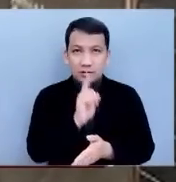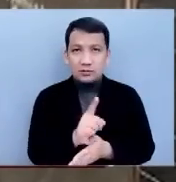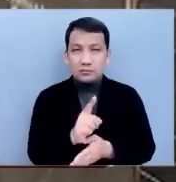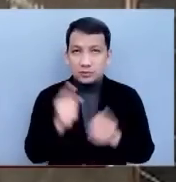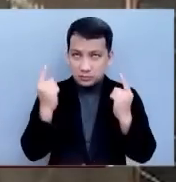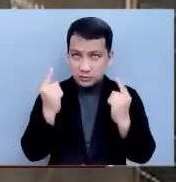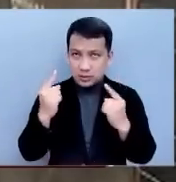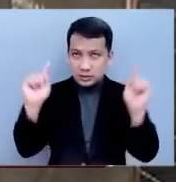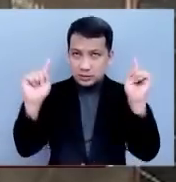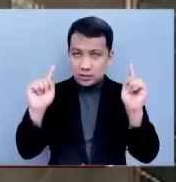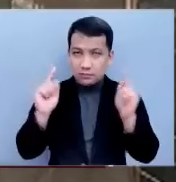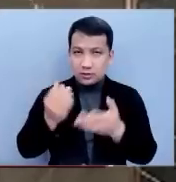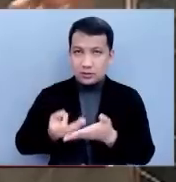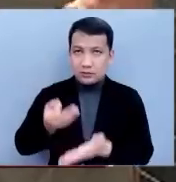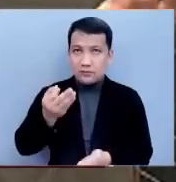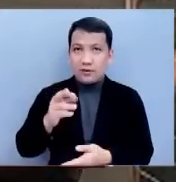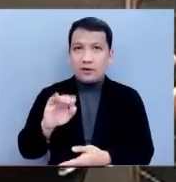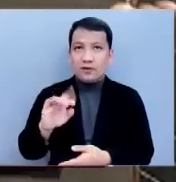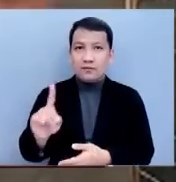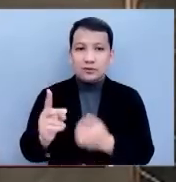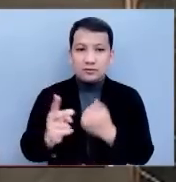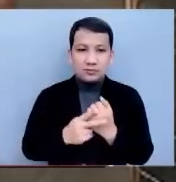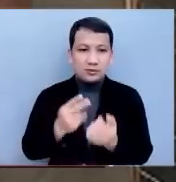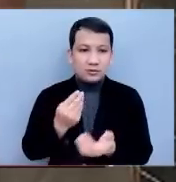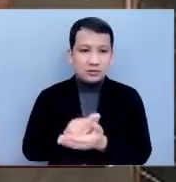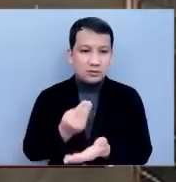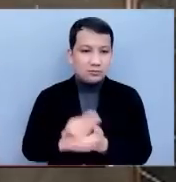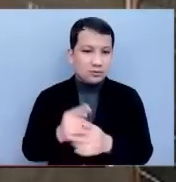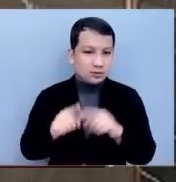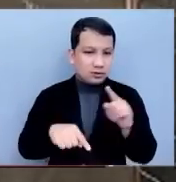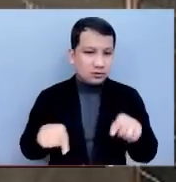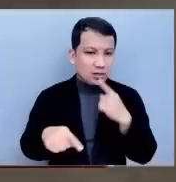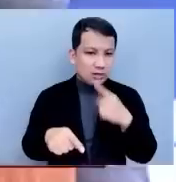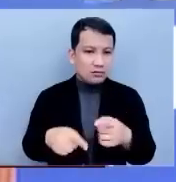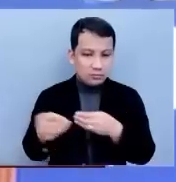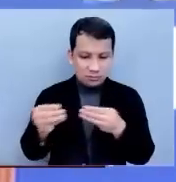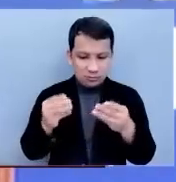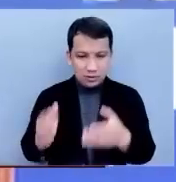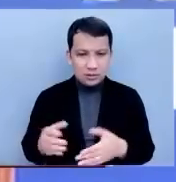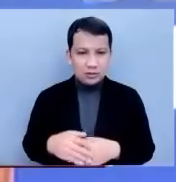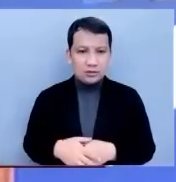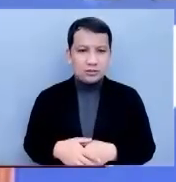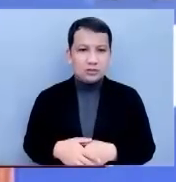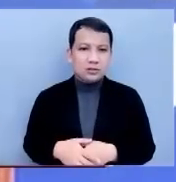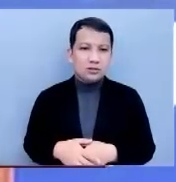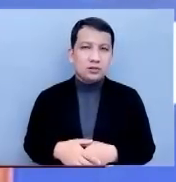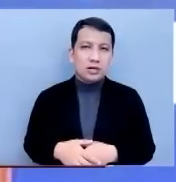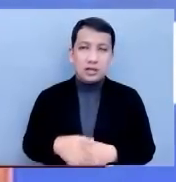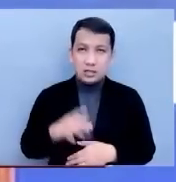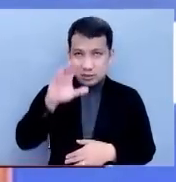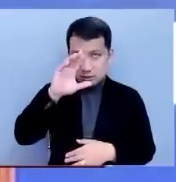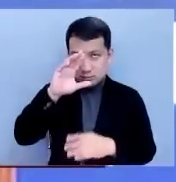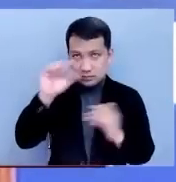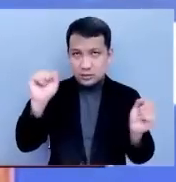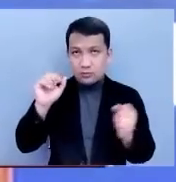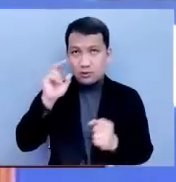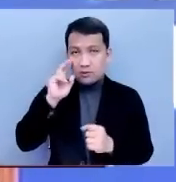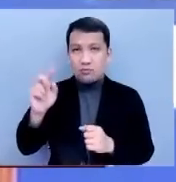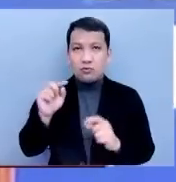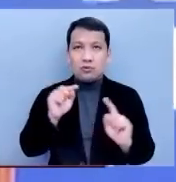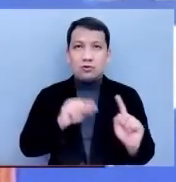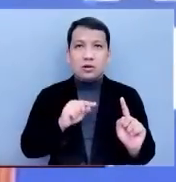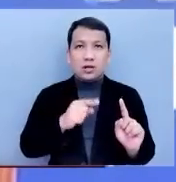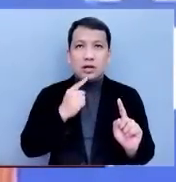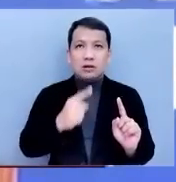successful funds. And the difference is the management. Mismong si PBBM nga raw ang nagsabi